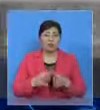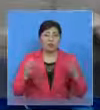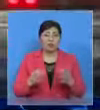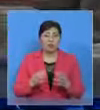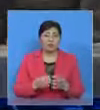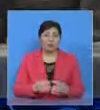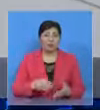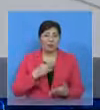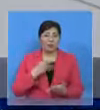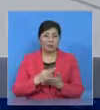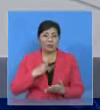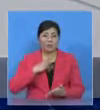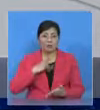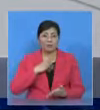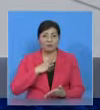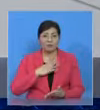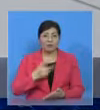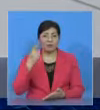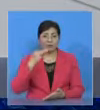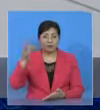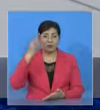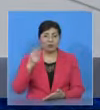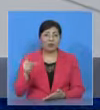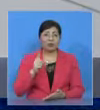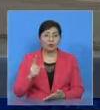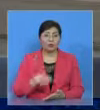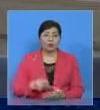быть ответственными и еще раз задуматься и вспомнить тех, кто